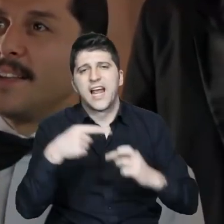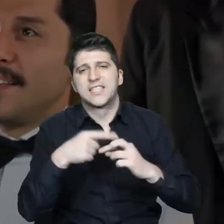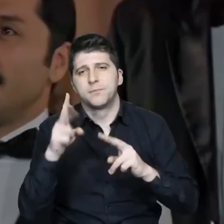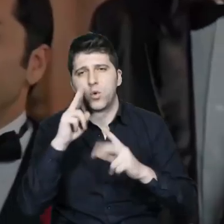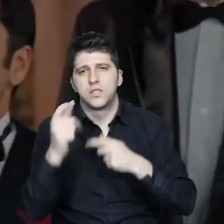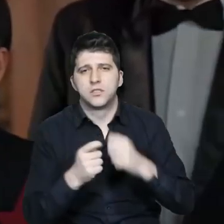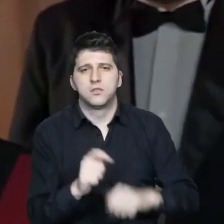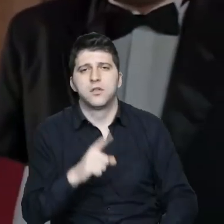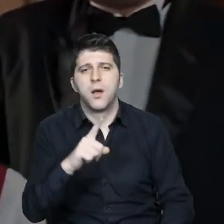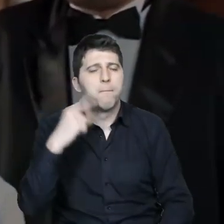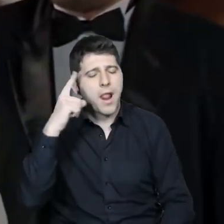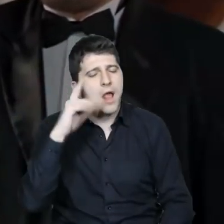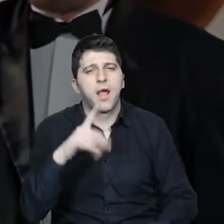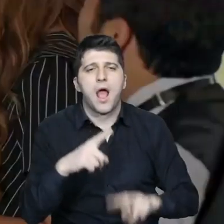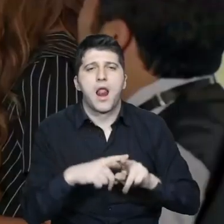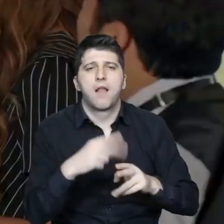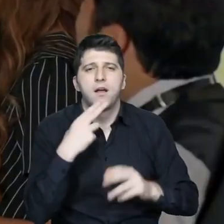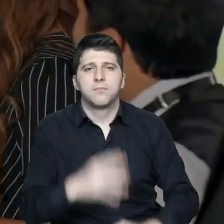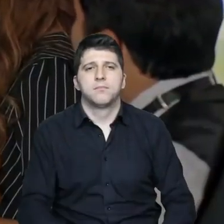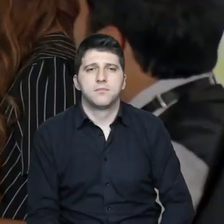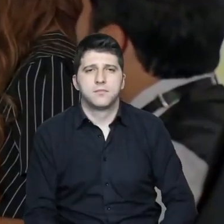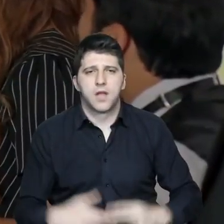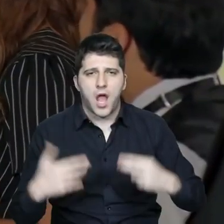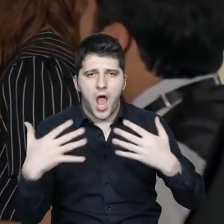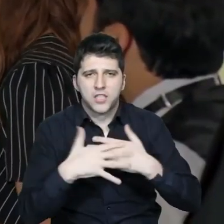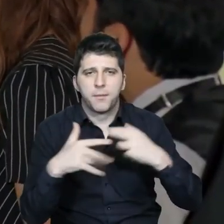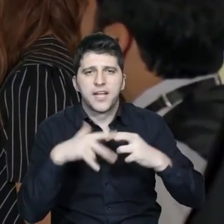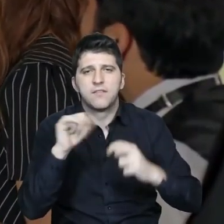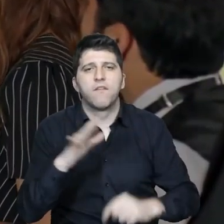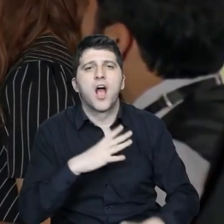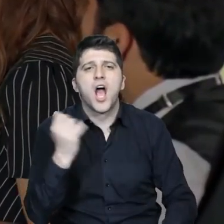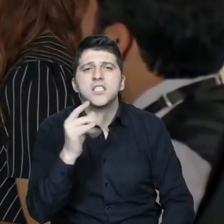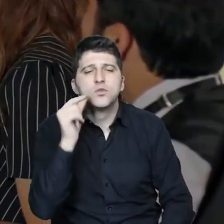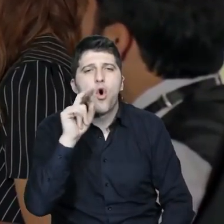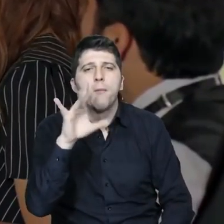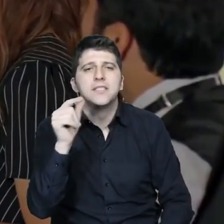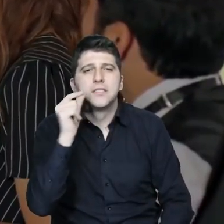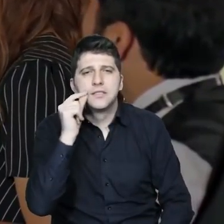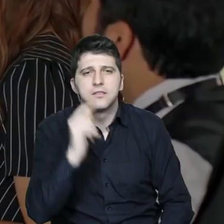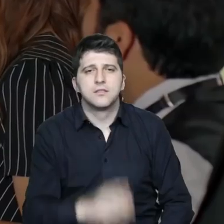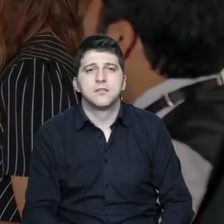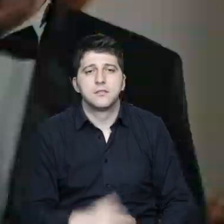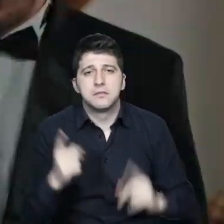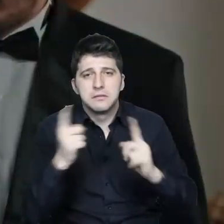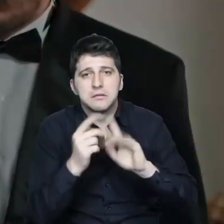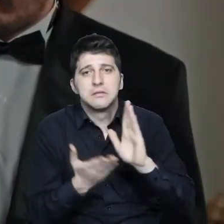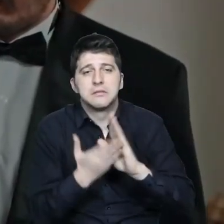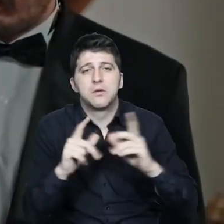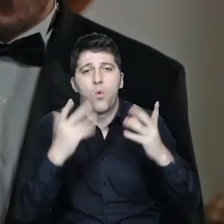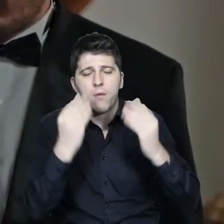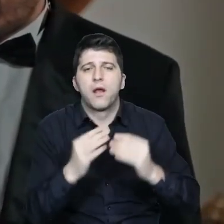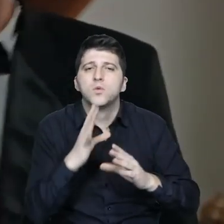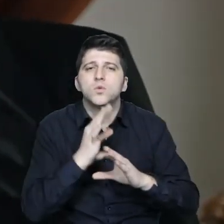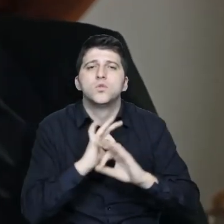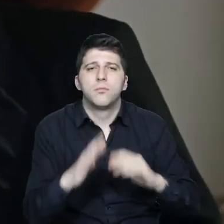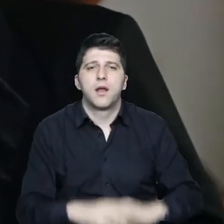bakacak. Siz hiç merak etmeyin Alev Hanım. Akşama rezervasyonumuz var. Kaç kişi? 15. Yalnız sayının artabileceğini söylediler.